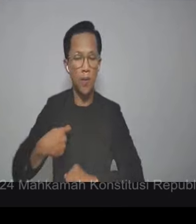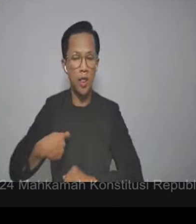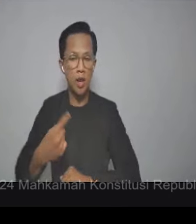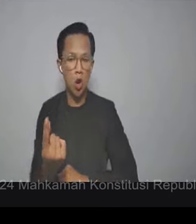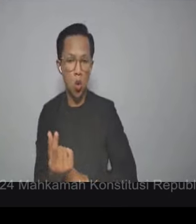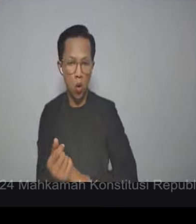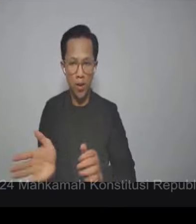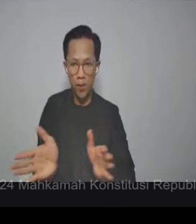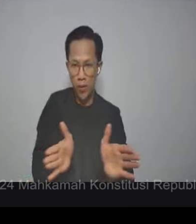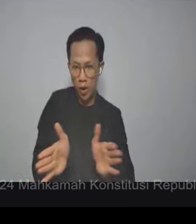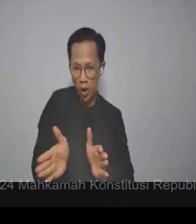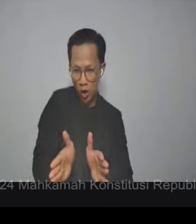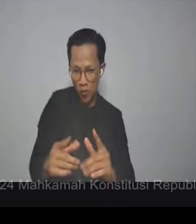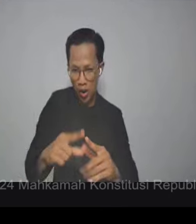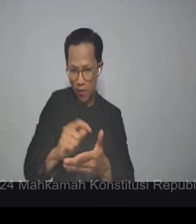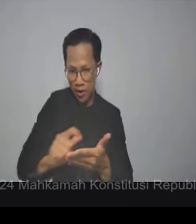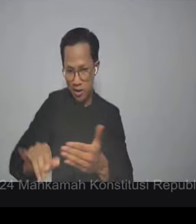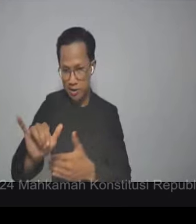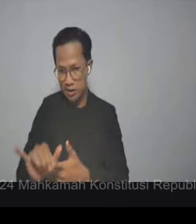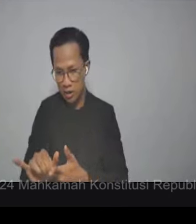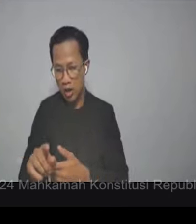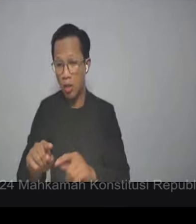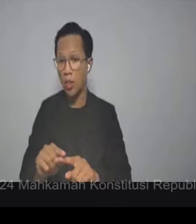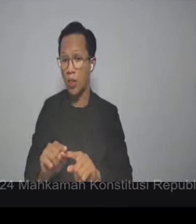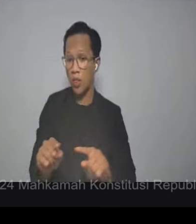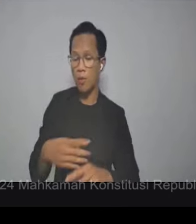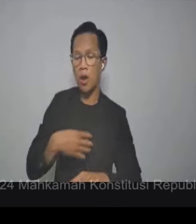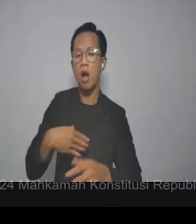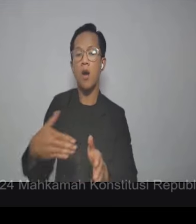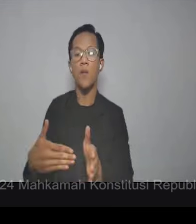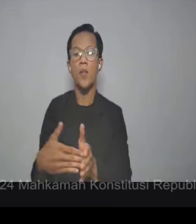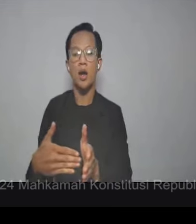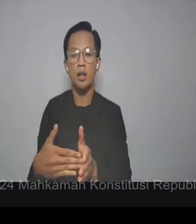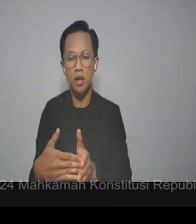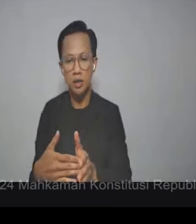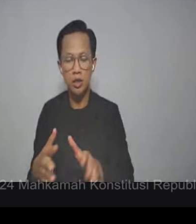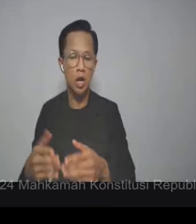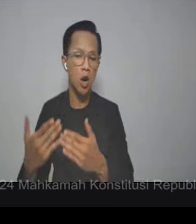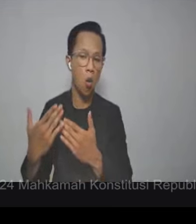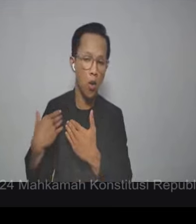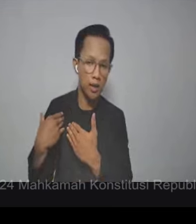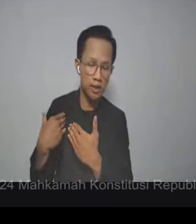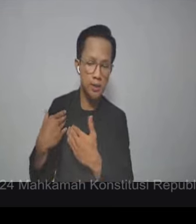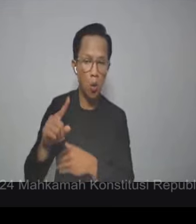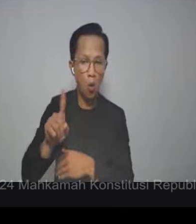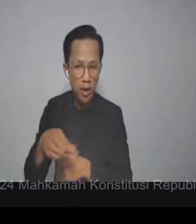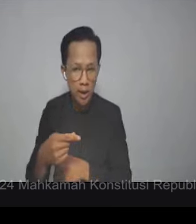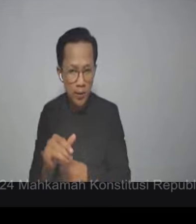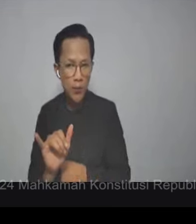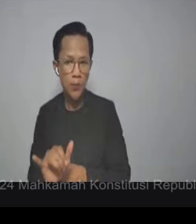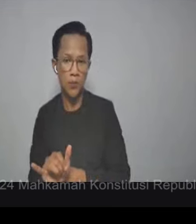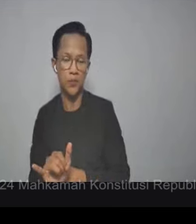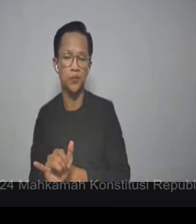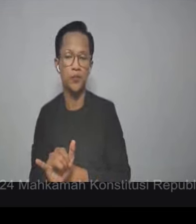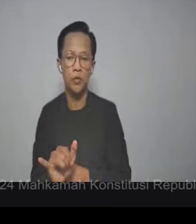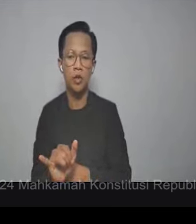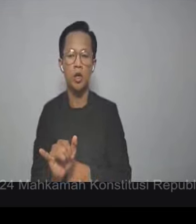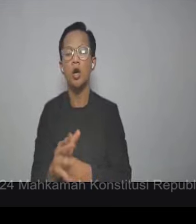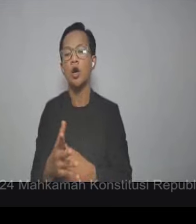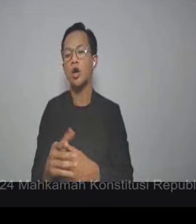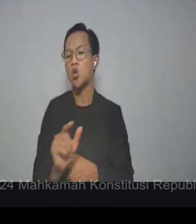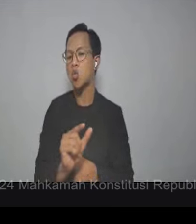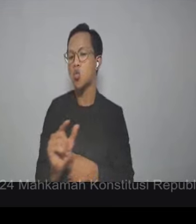teknis administratif namun juga pembatasan hak dan untuk perluasan hak dan kewajiban warga negara sehingga tidak sejalan dengan kepastian hukum yang dijamin dalam